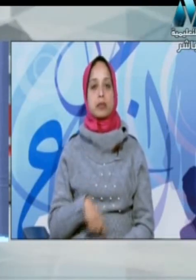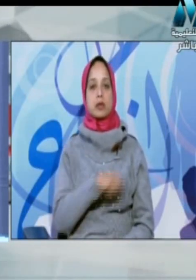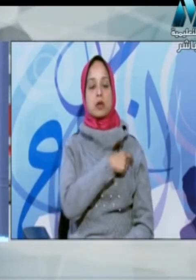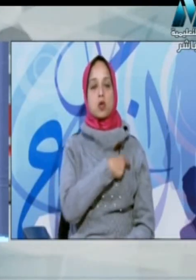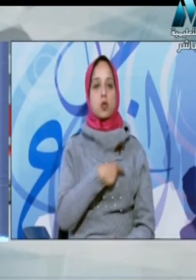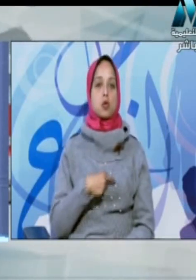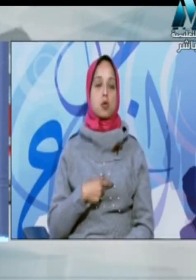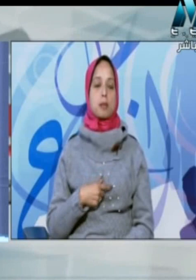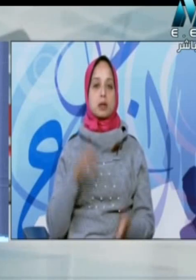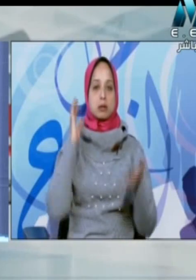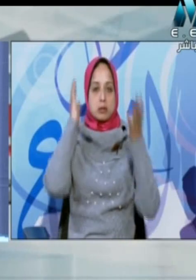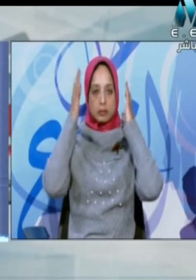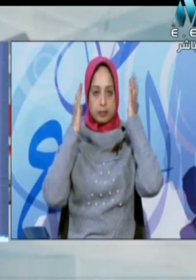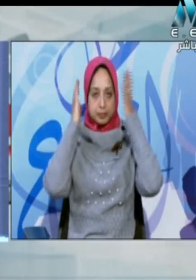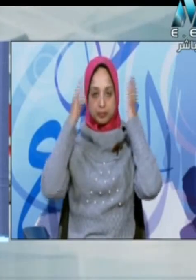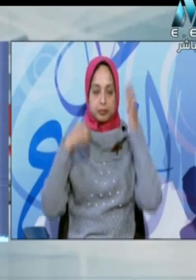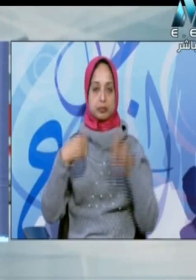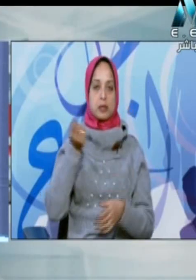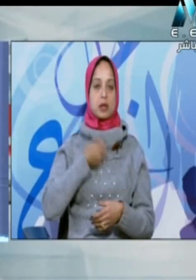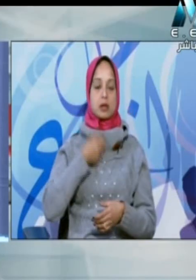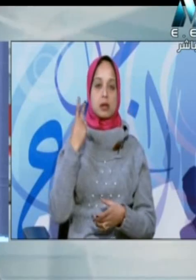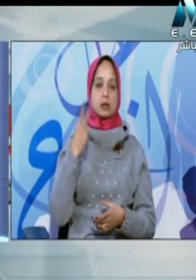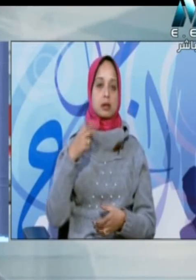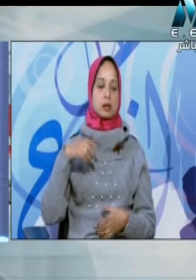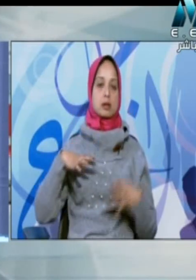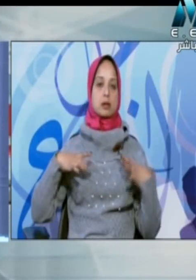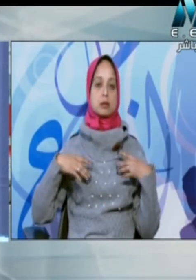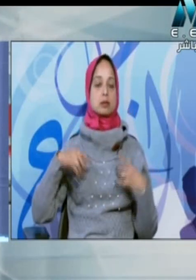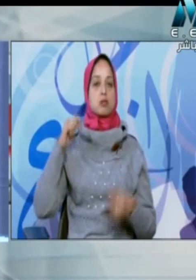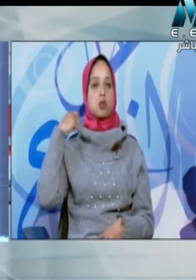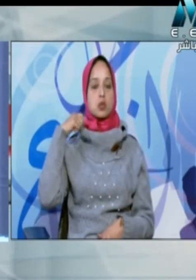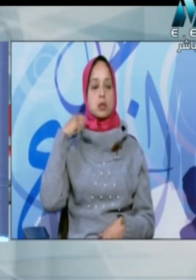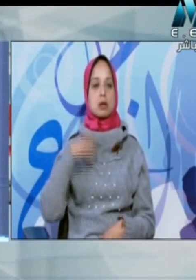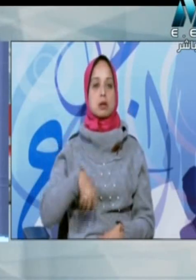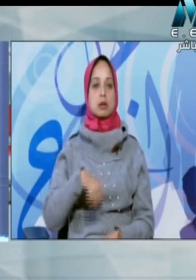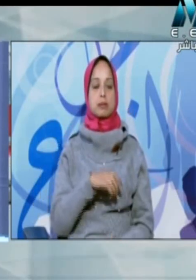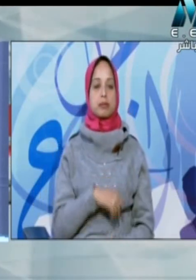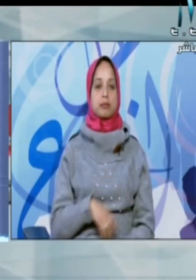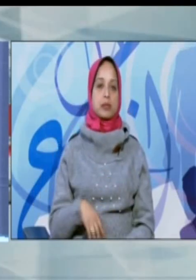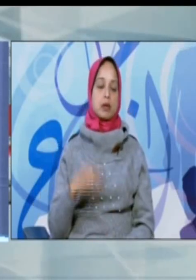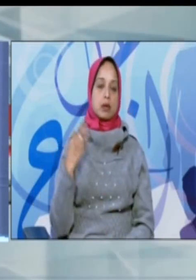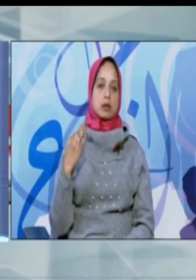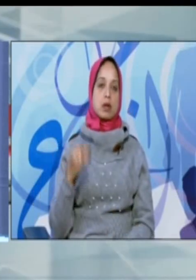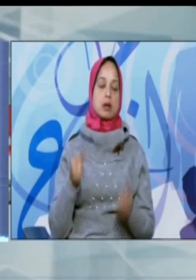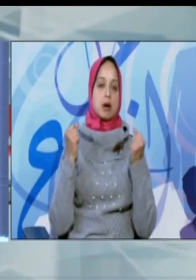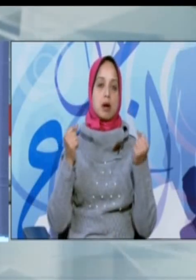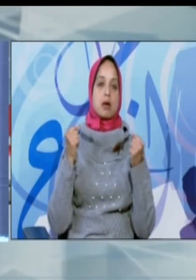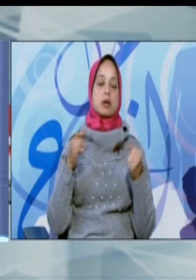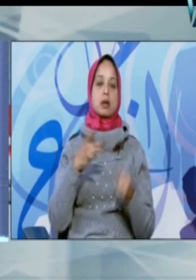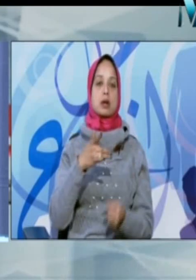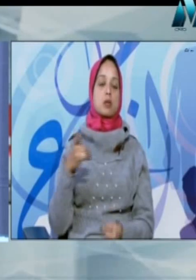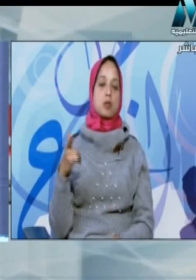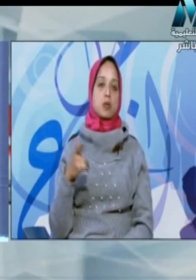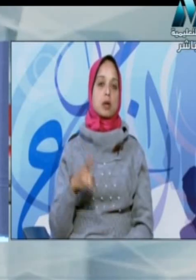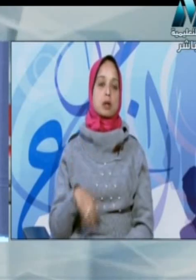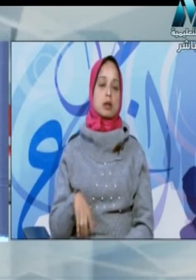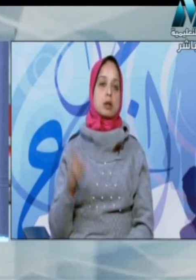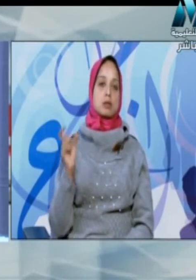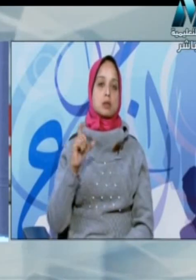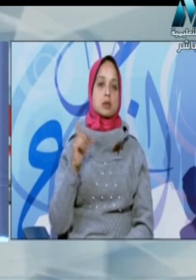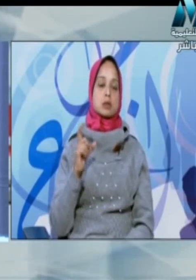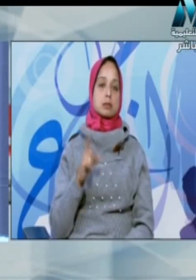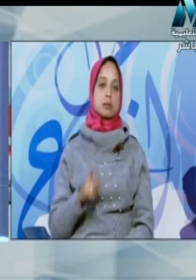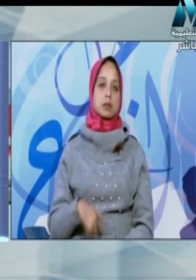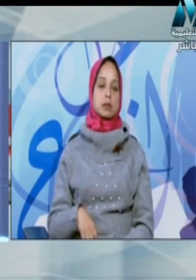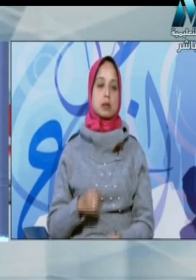استقرار وفوضى ومقتل 2 من رؤساء الوزراء، ماهر والنقراشي. قويت حركه الاخوان المسلمين واصبح لهم